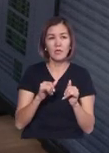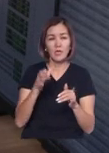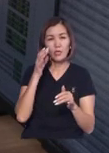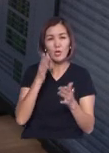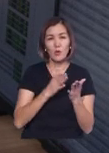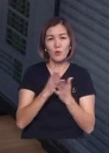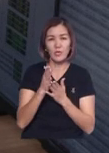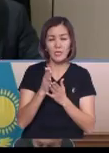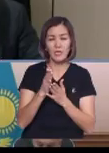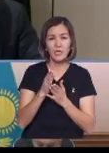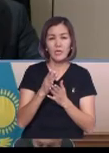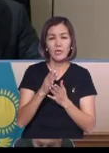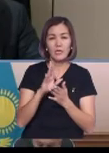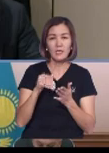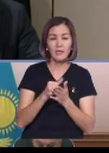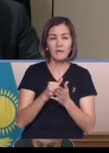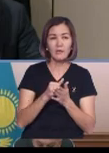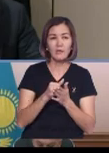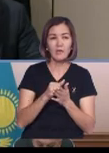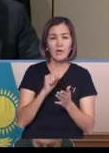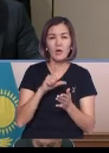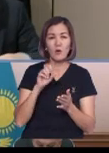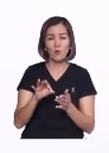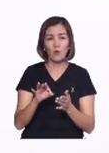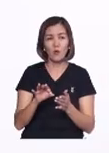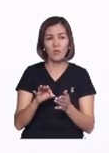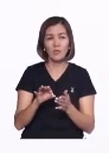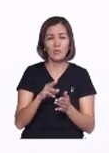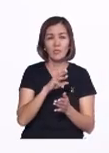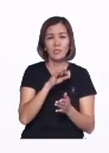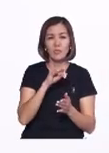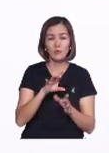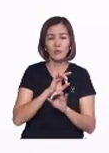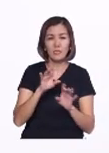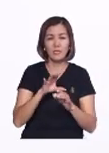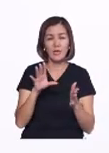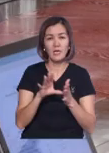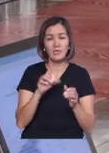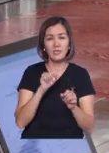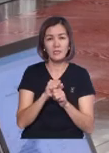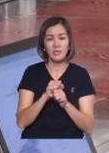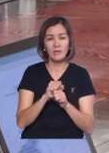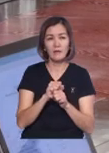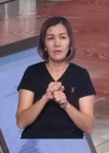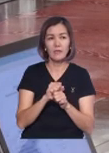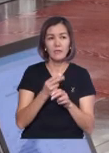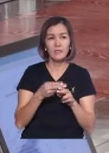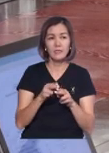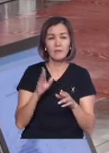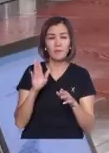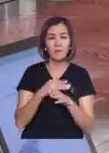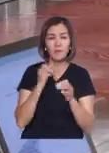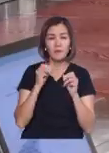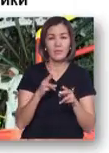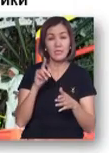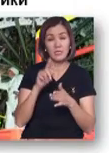Стоит отметить, что, по словам генерального инженера АО «Казахстанский АЭС» Тимура Жантикина, атомные электростанции являются одними из самых безопасных